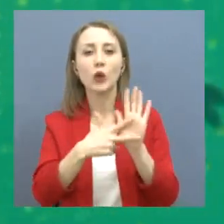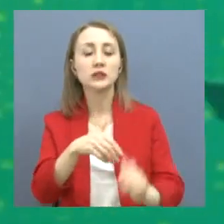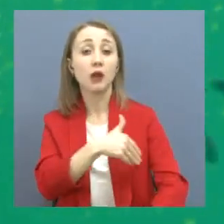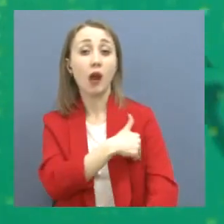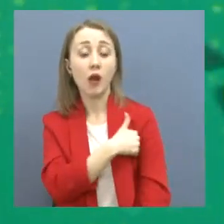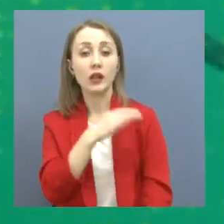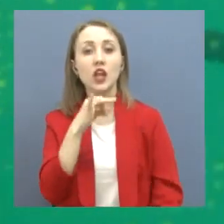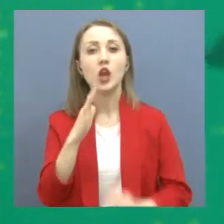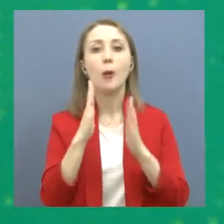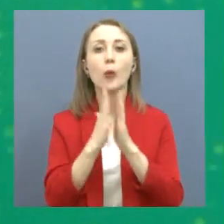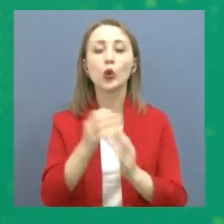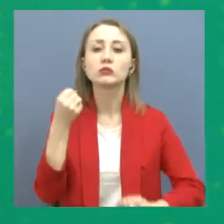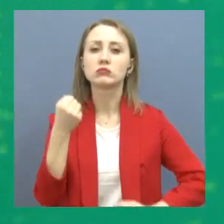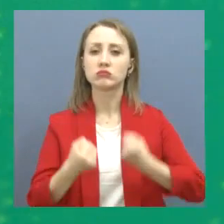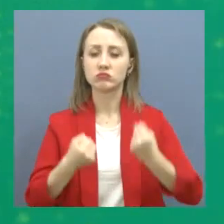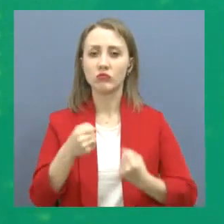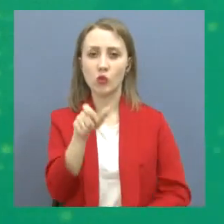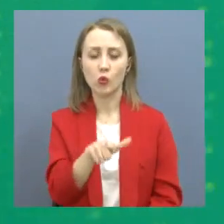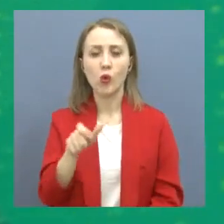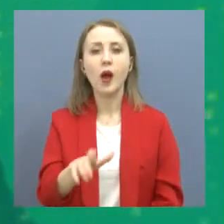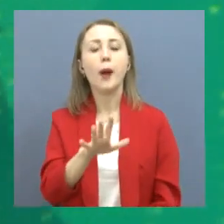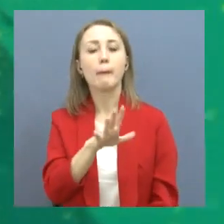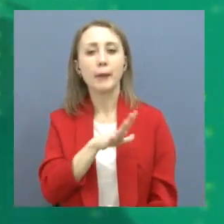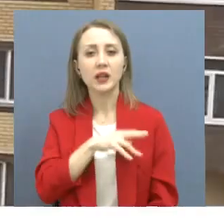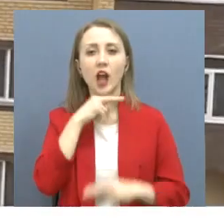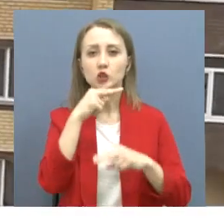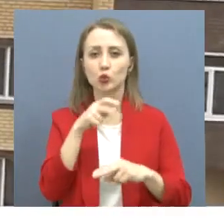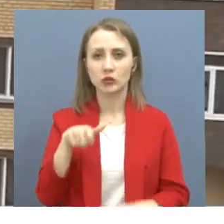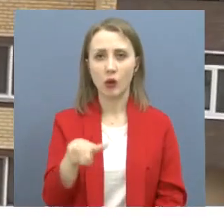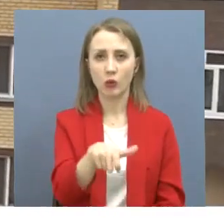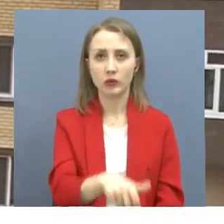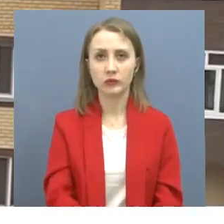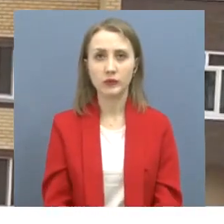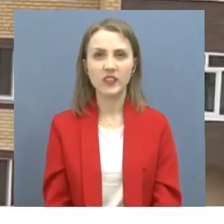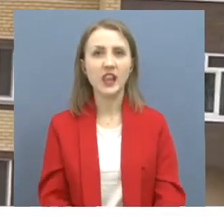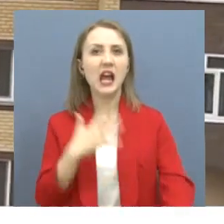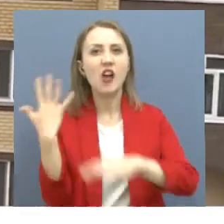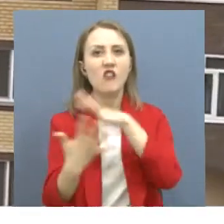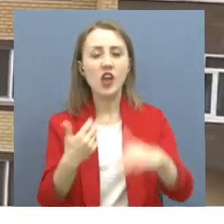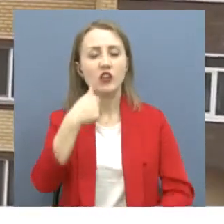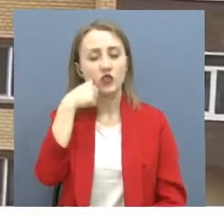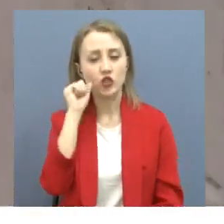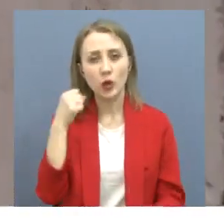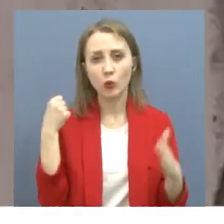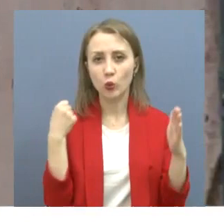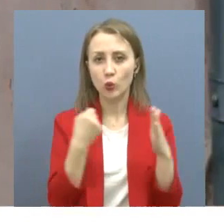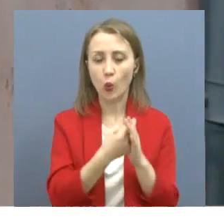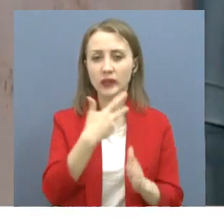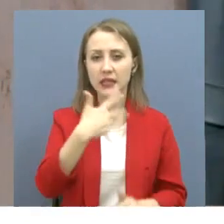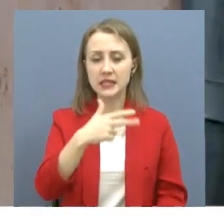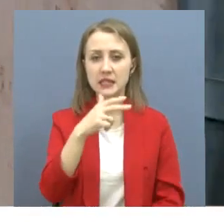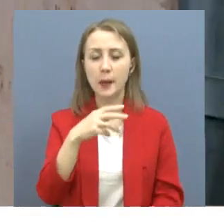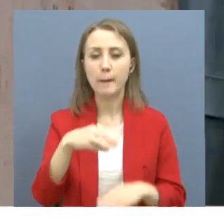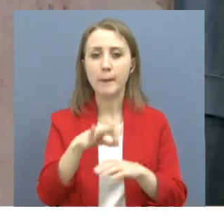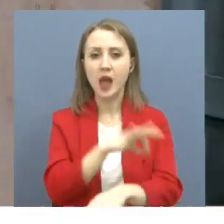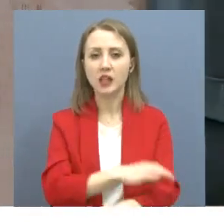и призывают автолюбителей быть осторожными на дорогах. Порывы ветра вчера достигали местами выше 30 метров